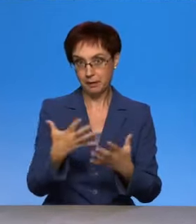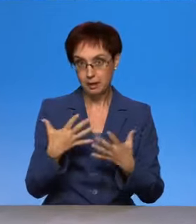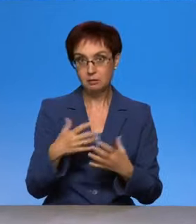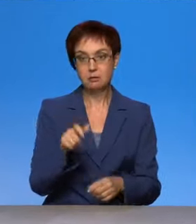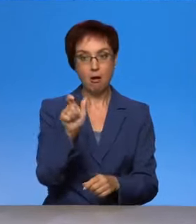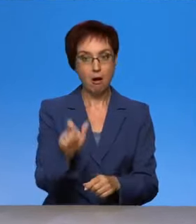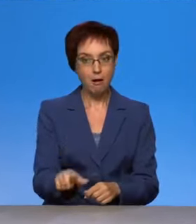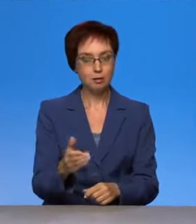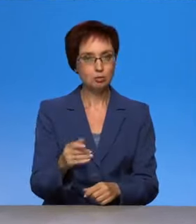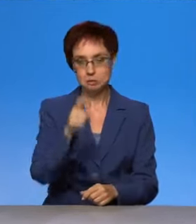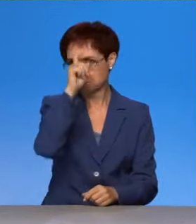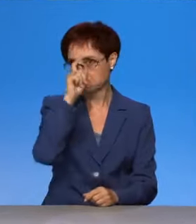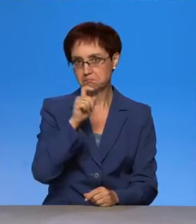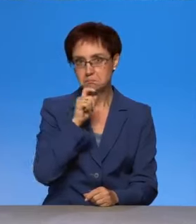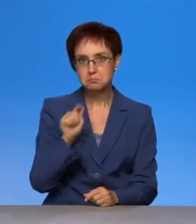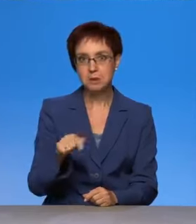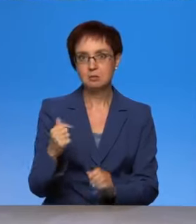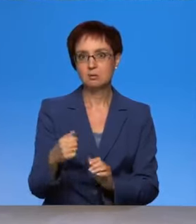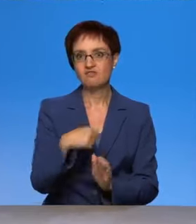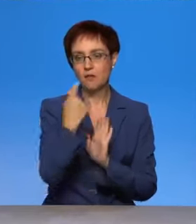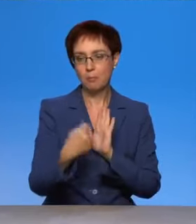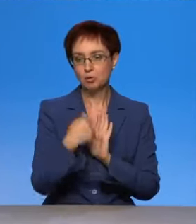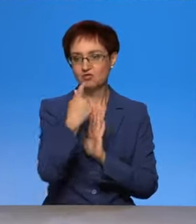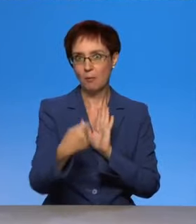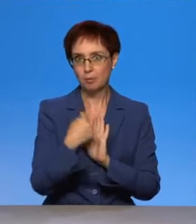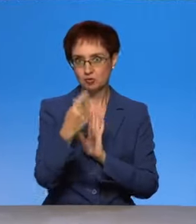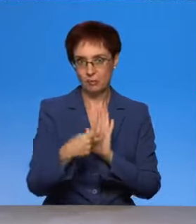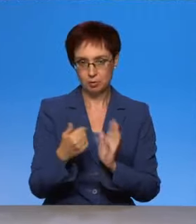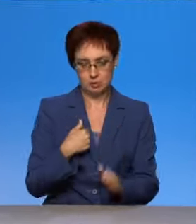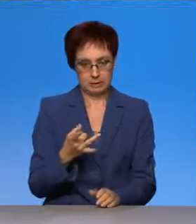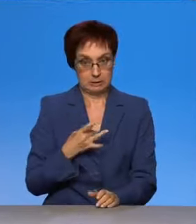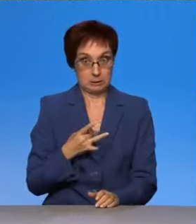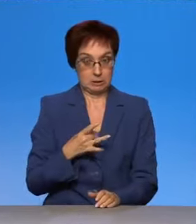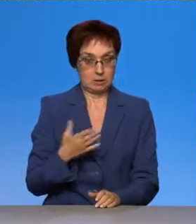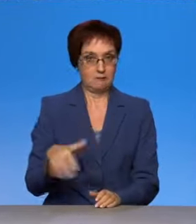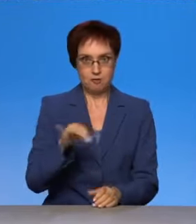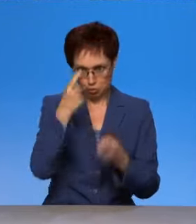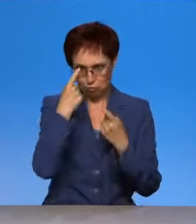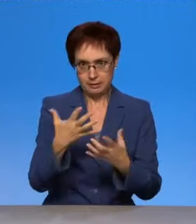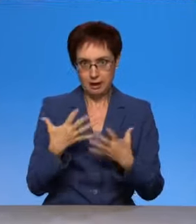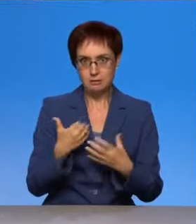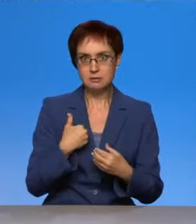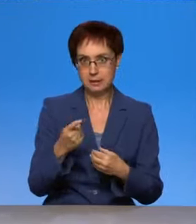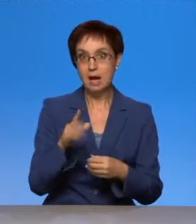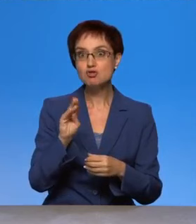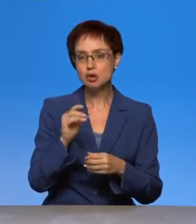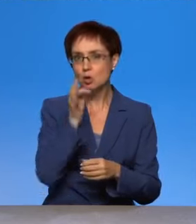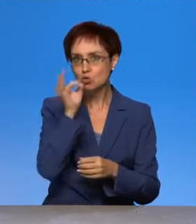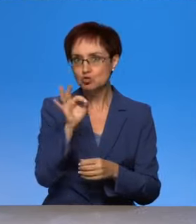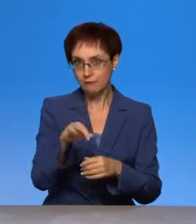понимают, задают столько вопросов, я думаю, все же ясно. Я же все сказала. Я очень не люблю, когда